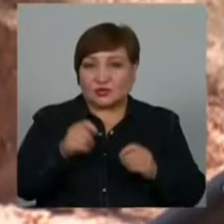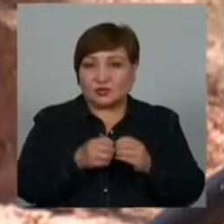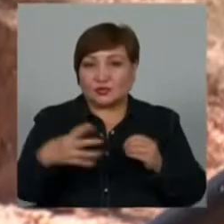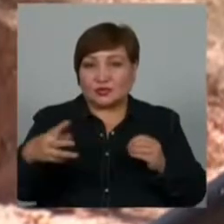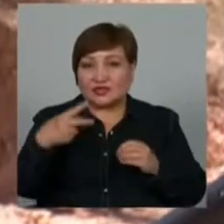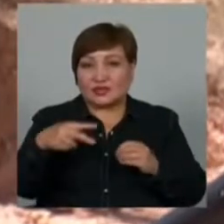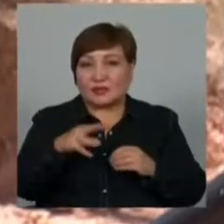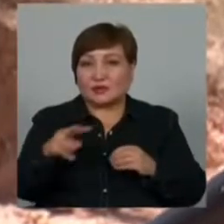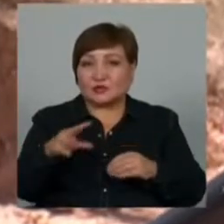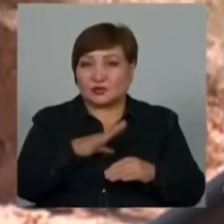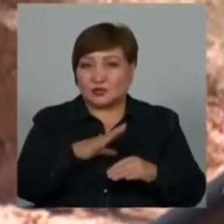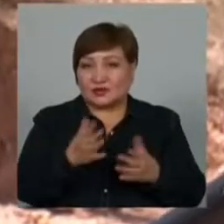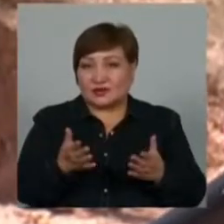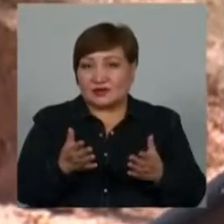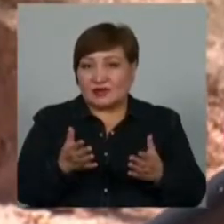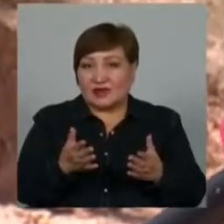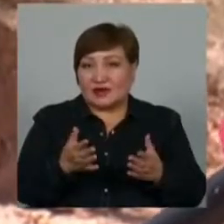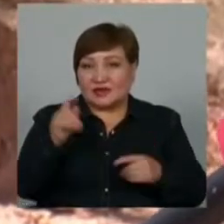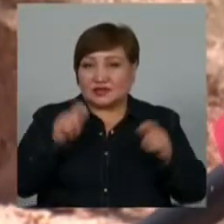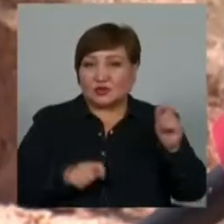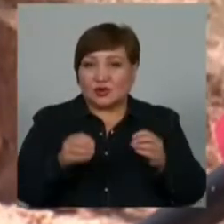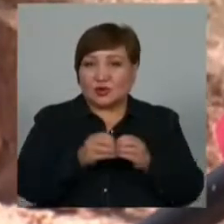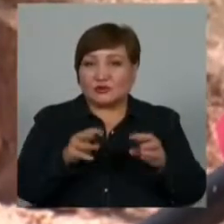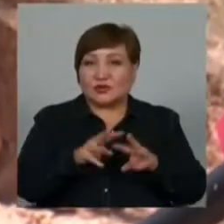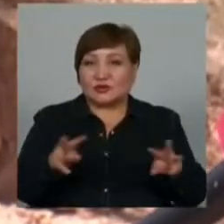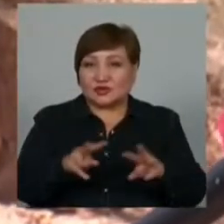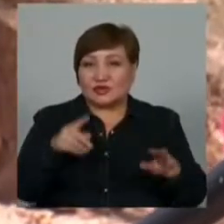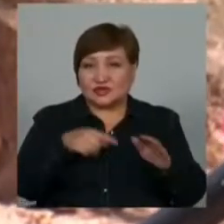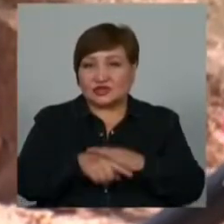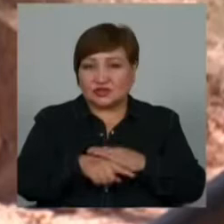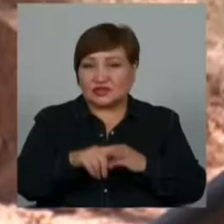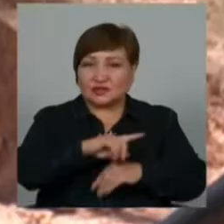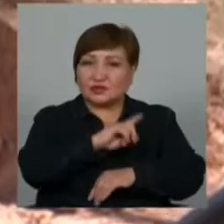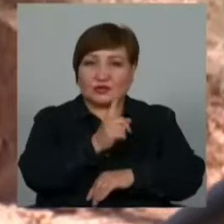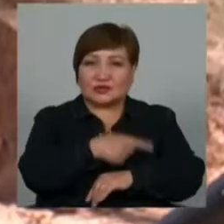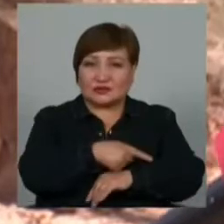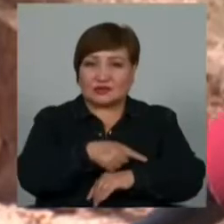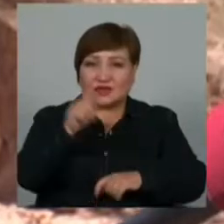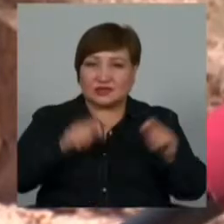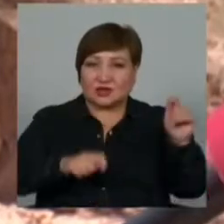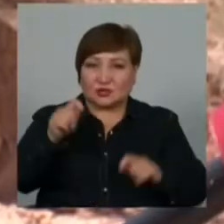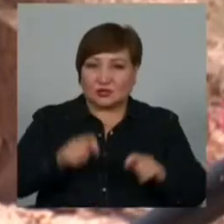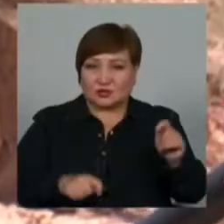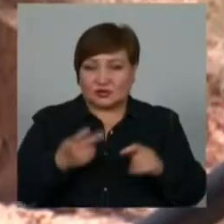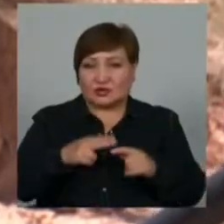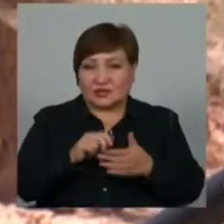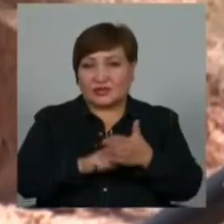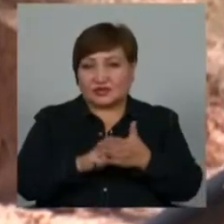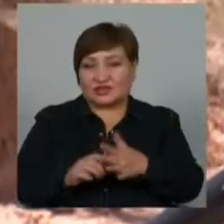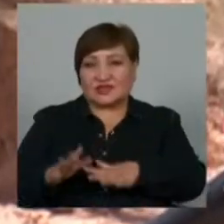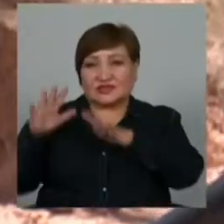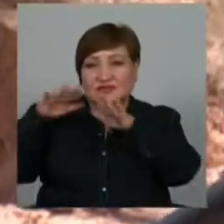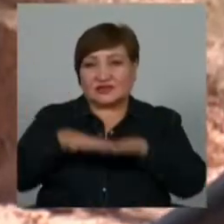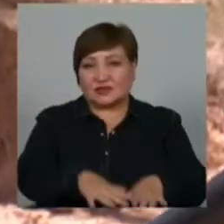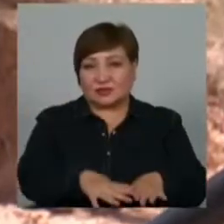шатқалының төбесіне жауған жауын бір 10 минуттың ішінде жауған жауын ғой, жаңағы нөсер жауын жауып содан сел алып кетіп отыр. Енді 10 минуттың